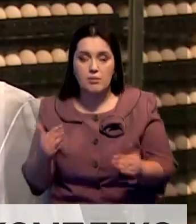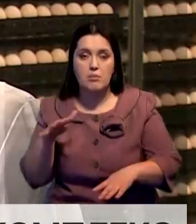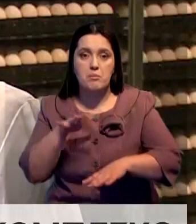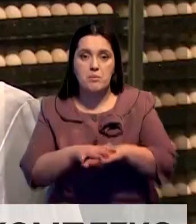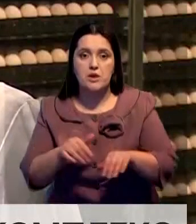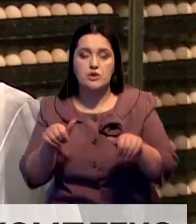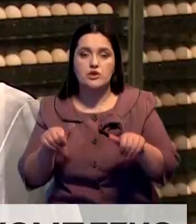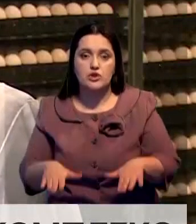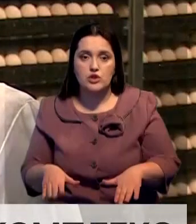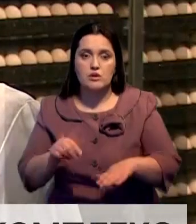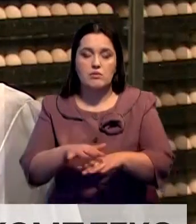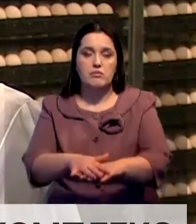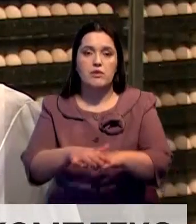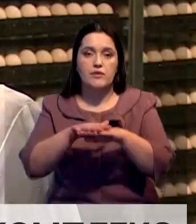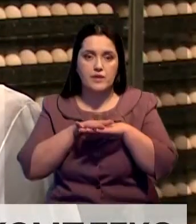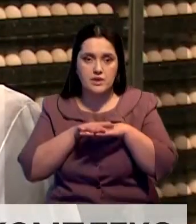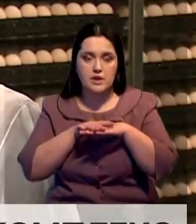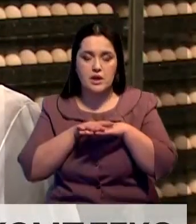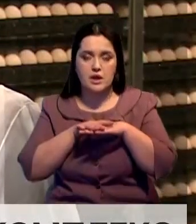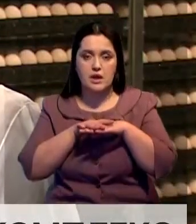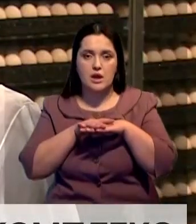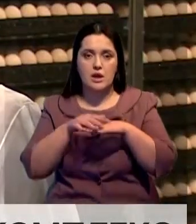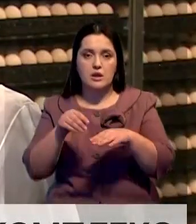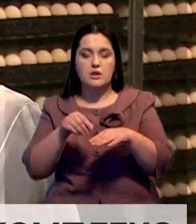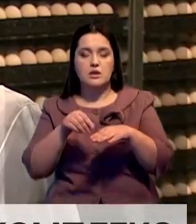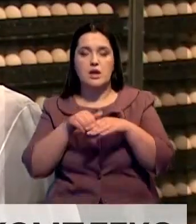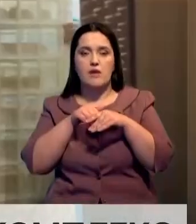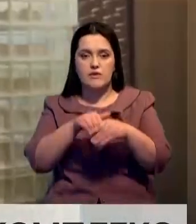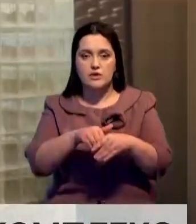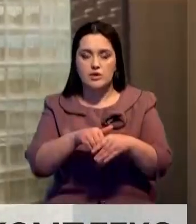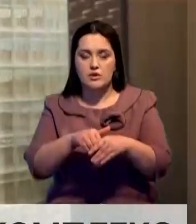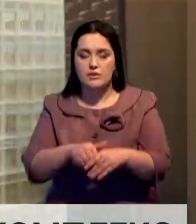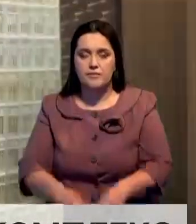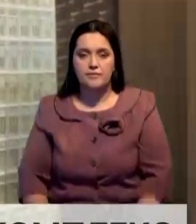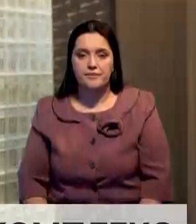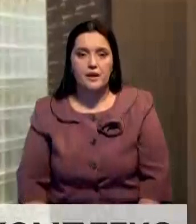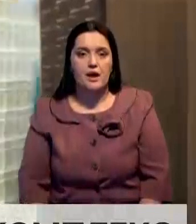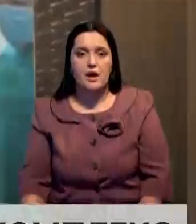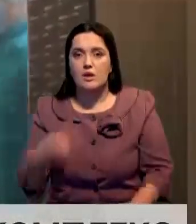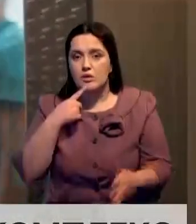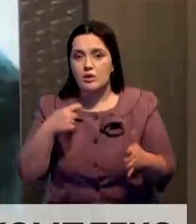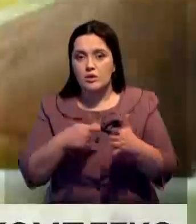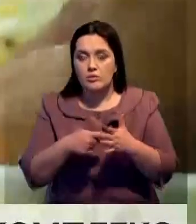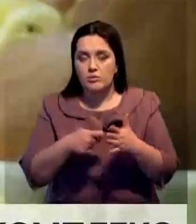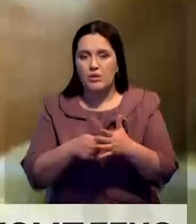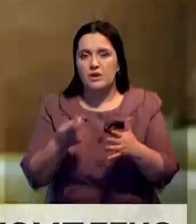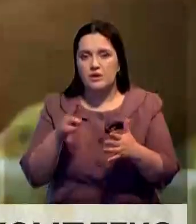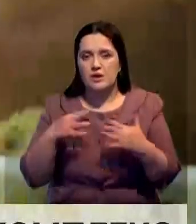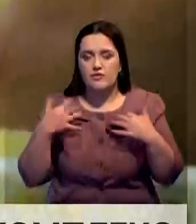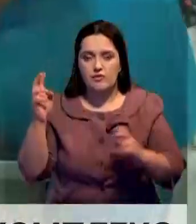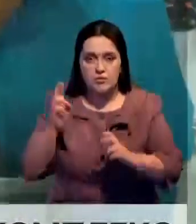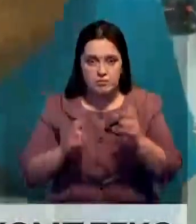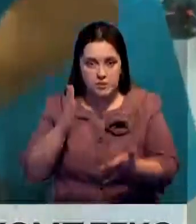принял решение о финансировании и профинансировал данный инвестиционный проект. Помимо комбикормового завода, на территории комплекса